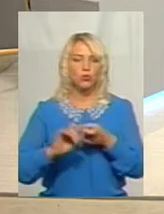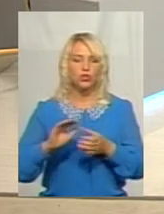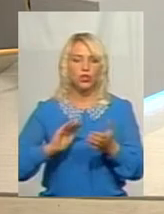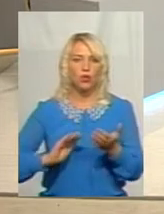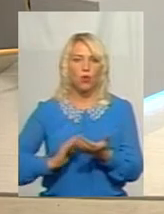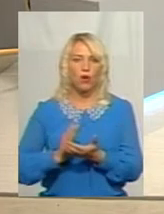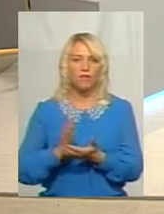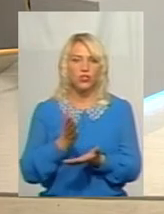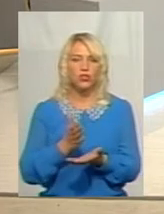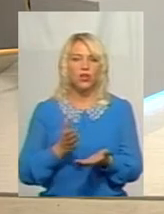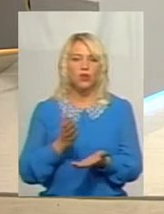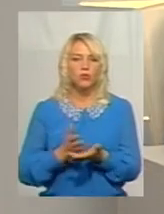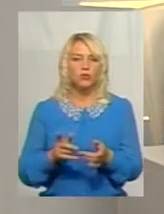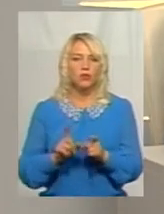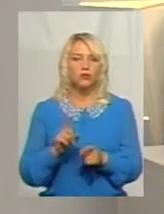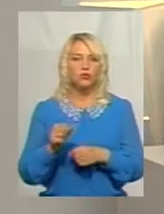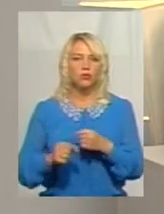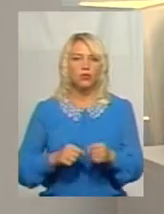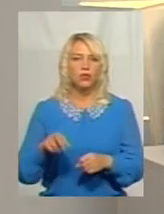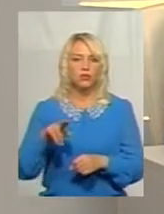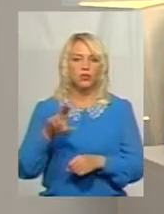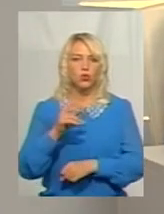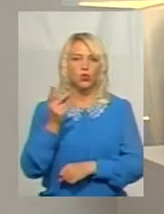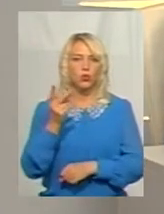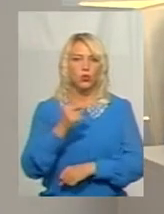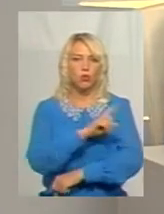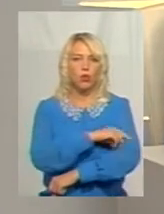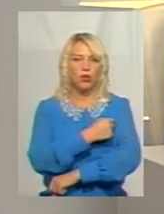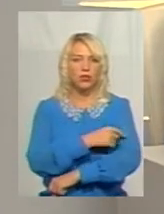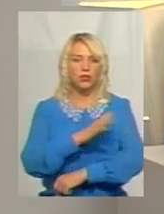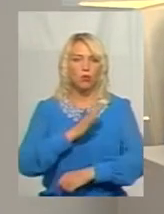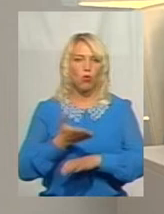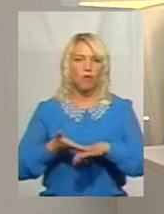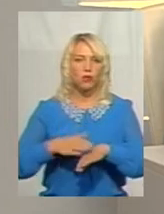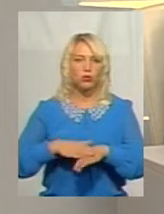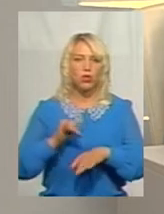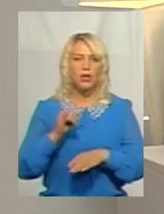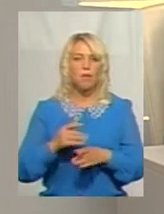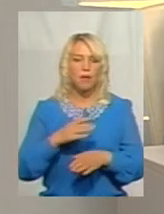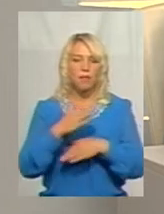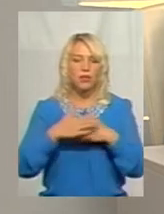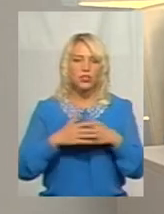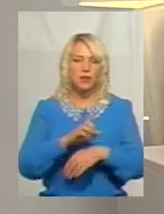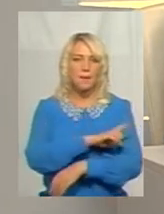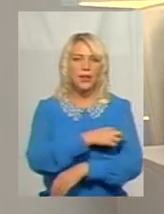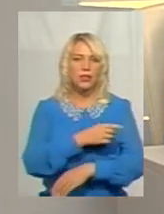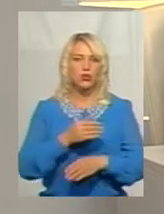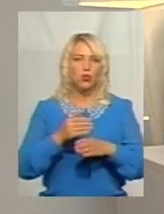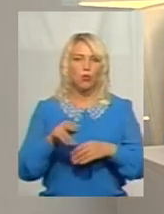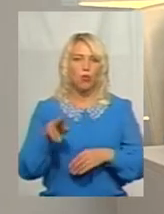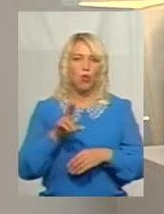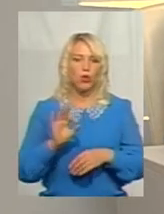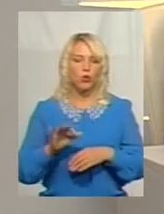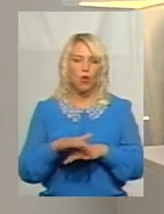географічне розміщення, що добиратися їм до другої поліклініки було важко. Тобто наближення медичної допомоги до населення – раз.